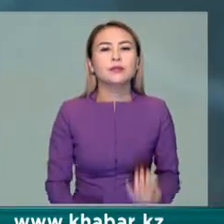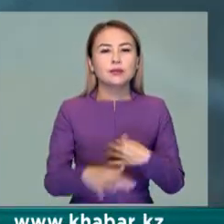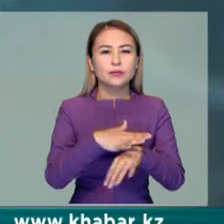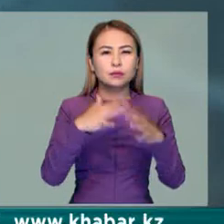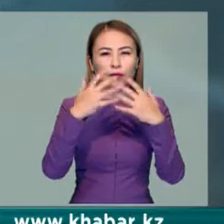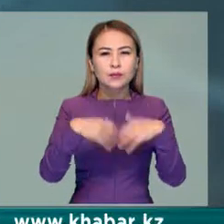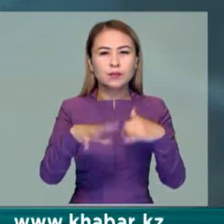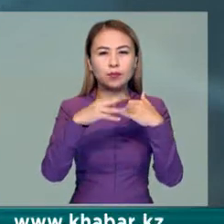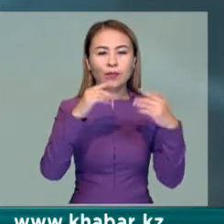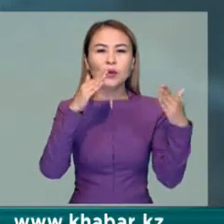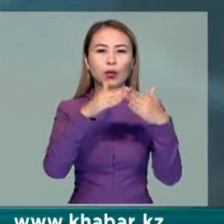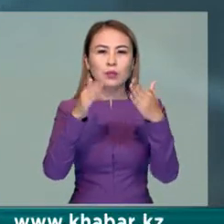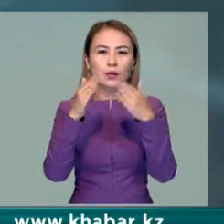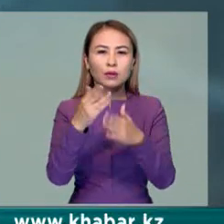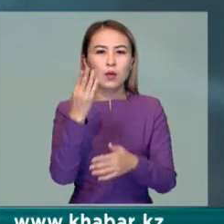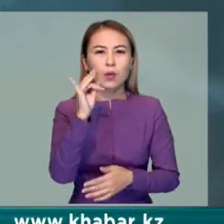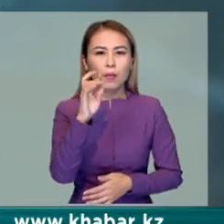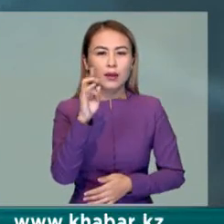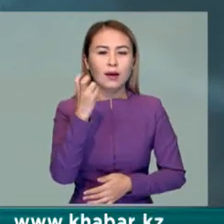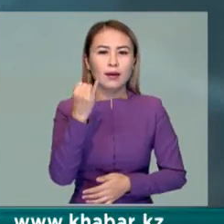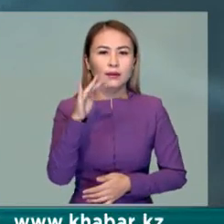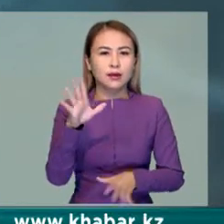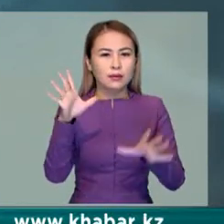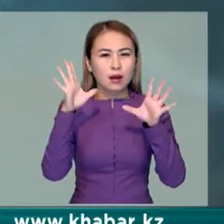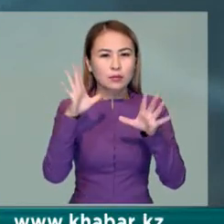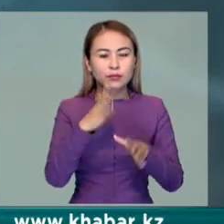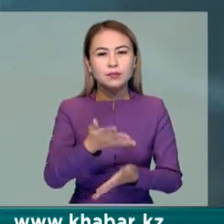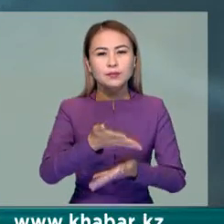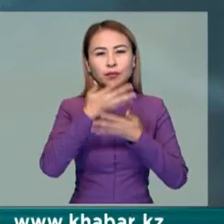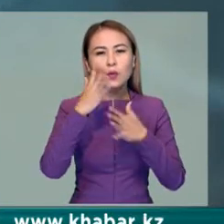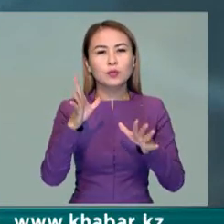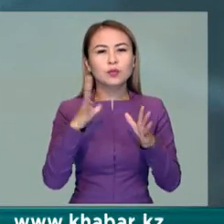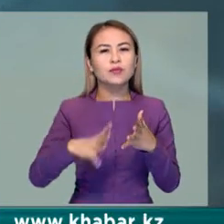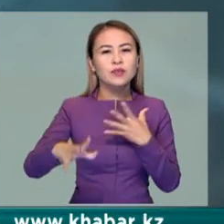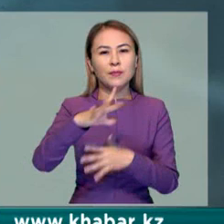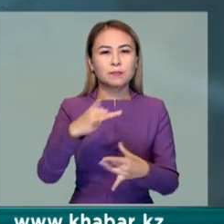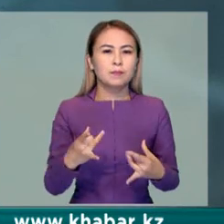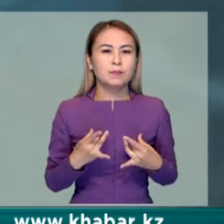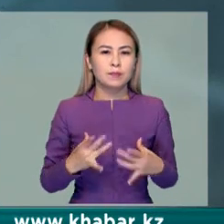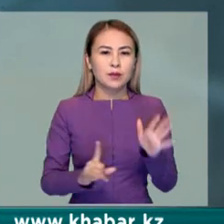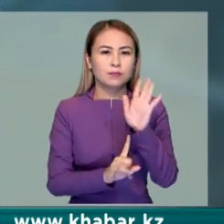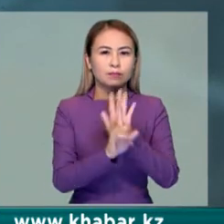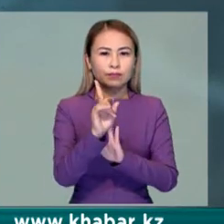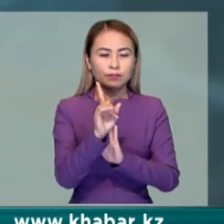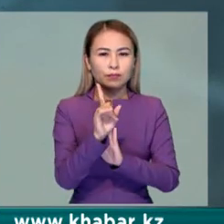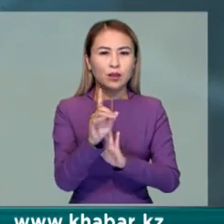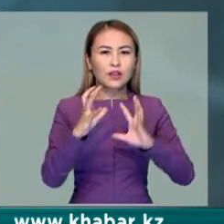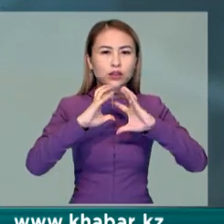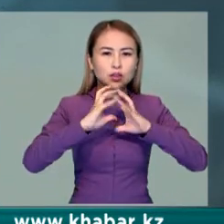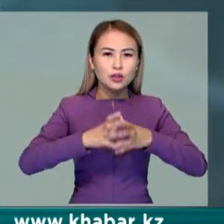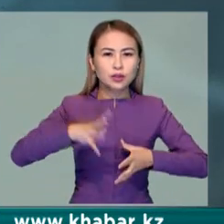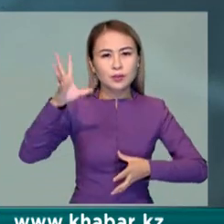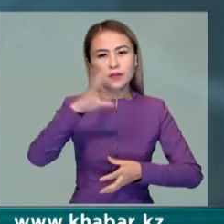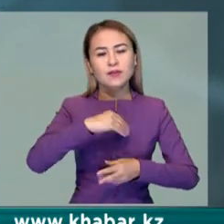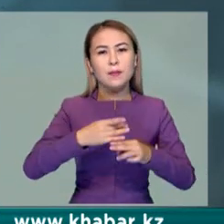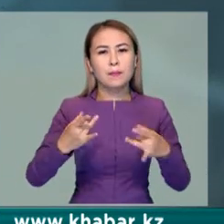Еліміз бойынша жер-жерде Құрбан айт намазы оқылып, исі мұсылман қауымының қасиетті мерекесі бастау алды. Күлі